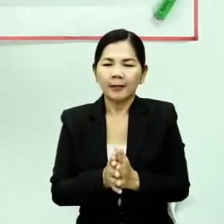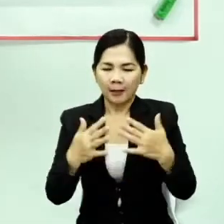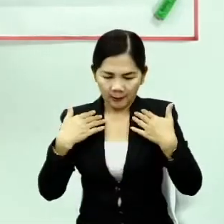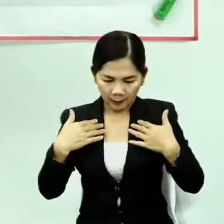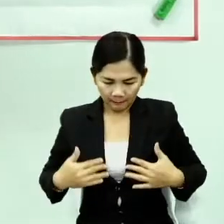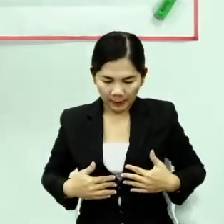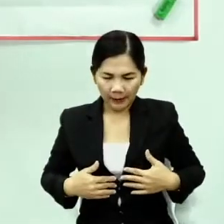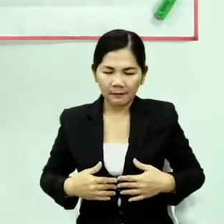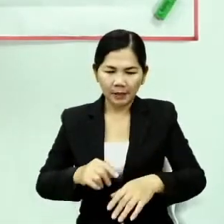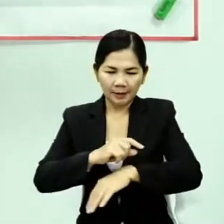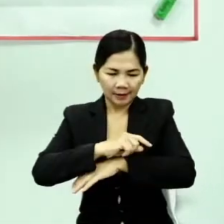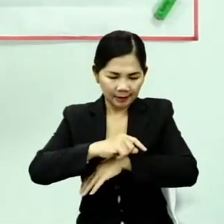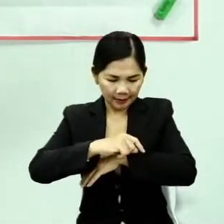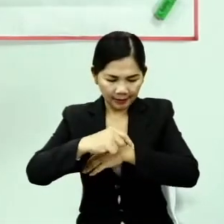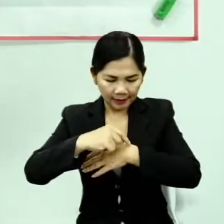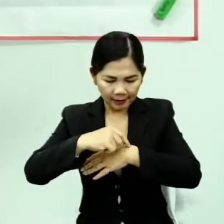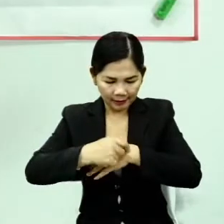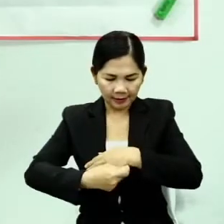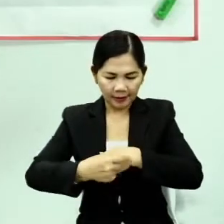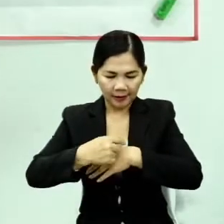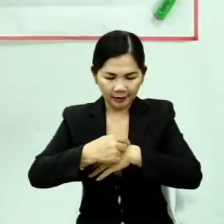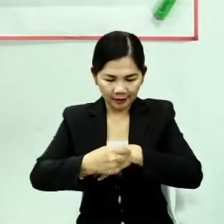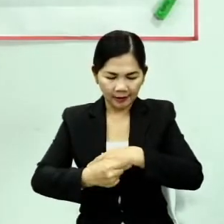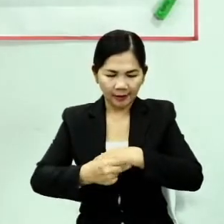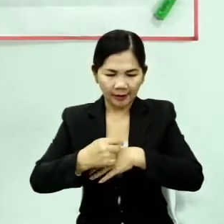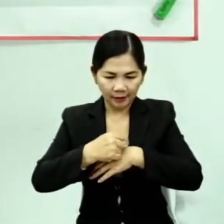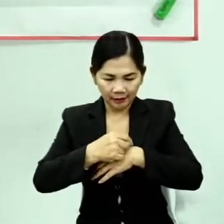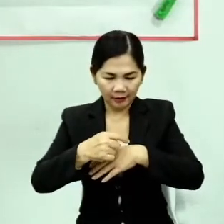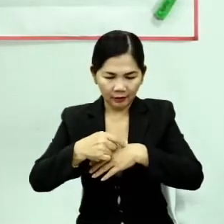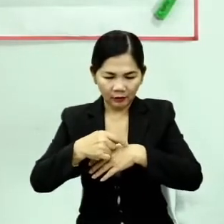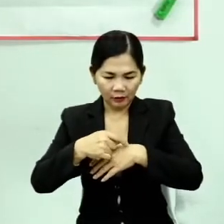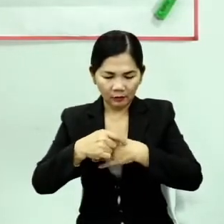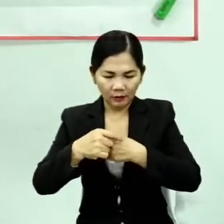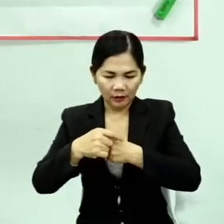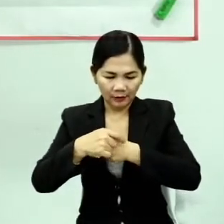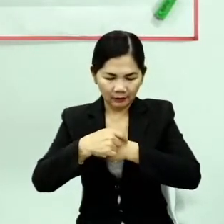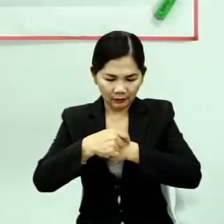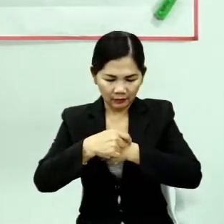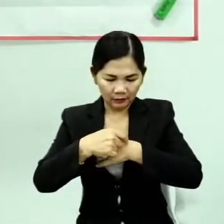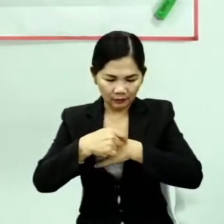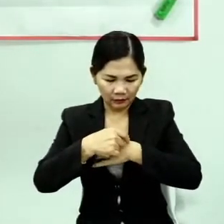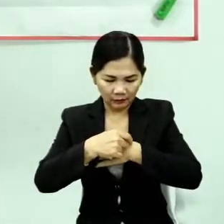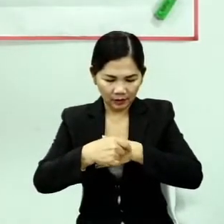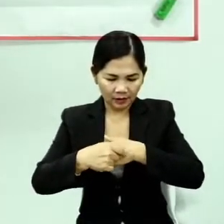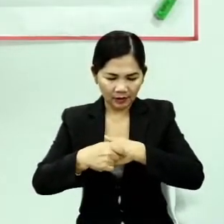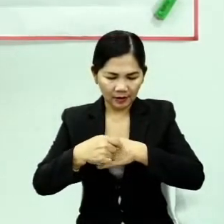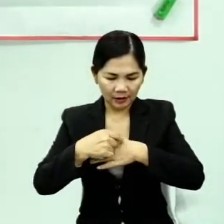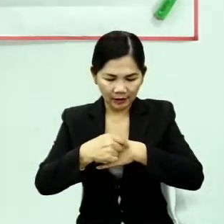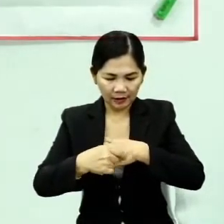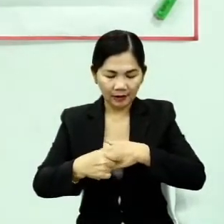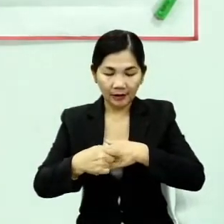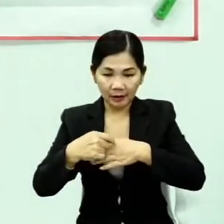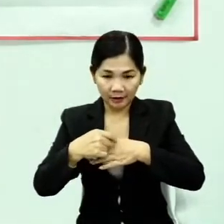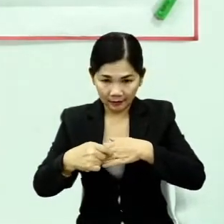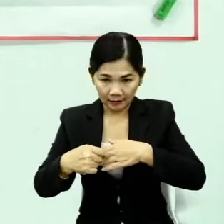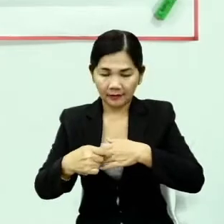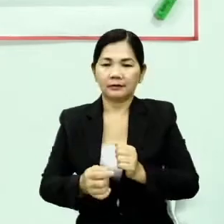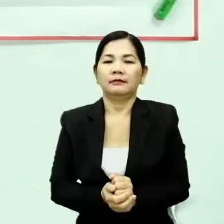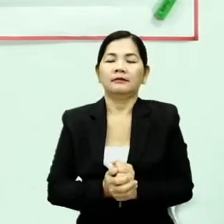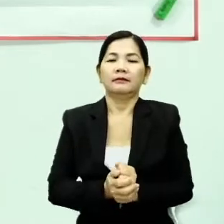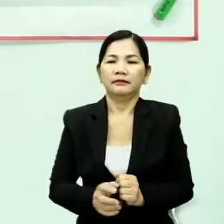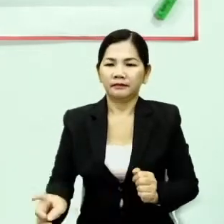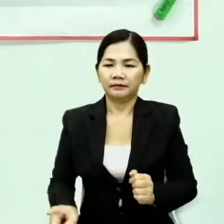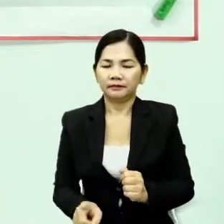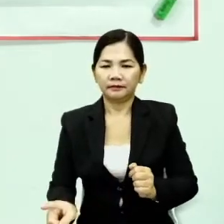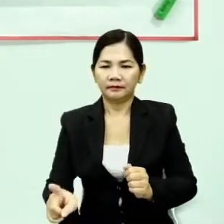chà miên sạc cà chà chà nế tọc cài nế chà có miến chà trước buôn clay clay đài nà con chà chân chung phô sát luôn